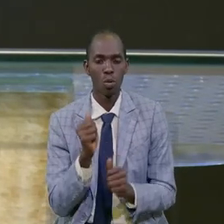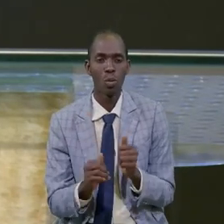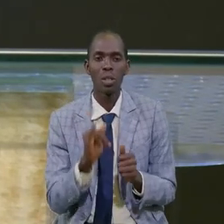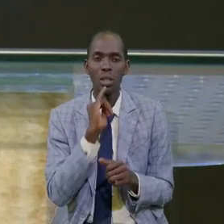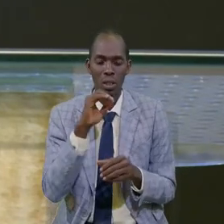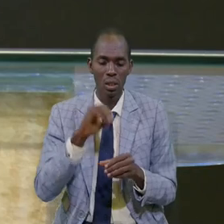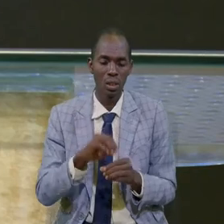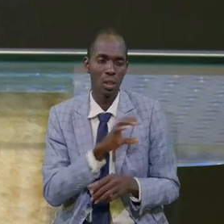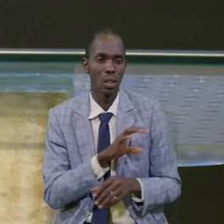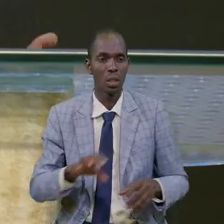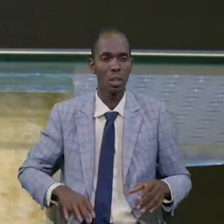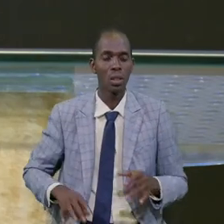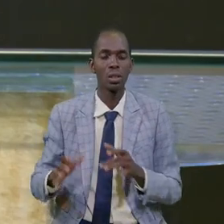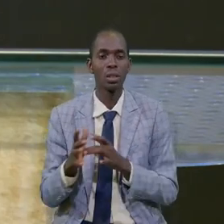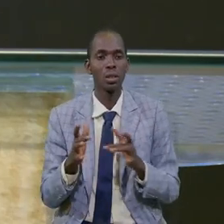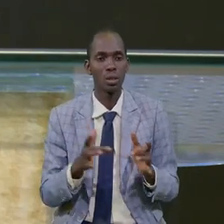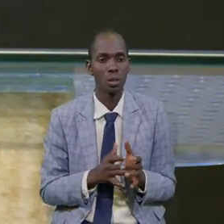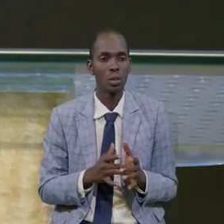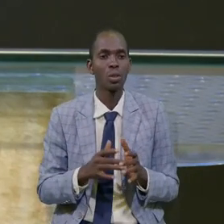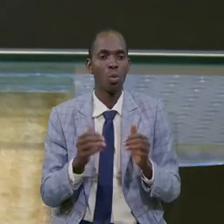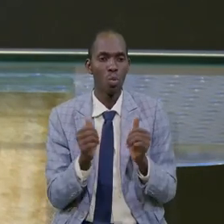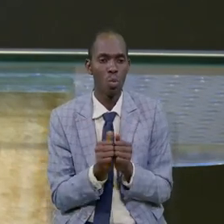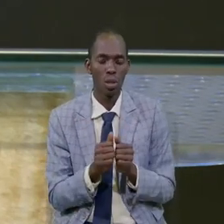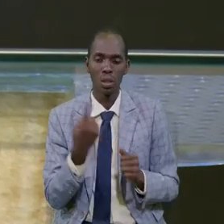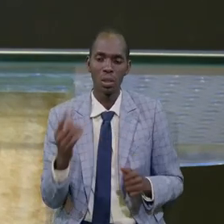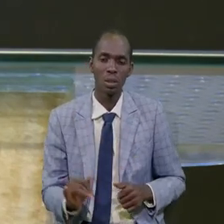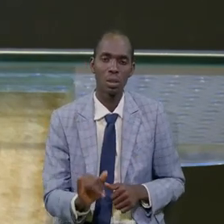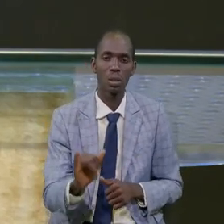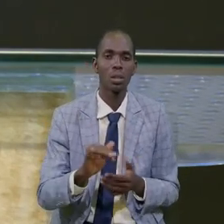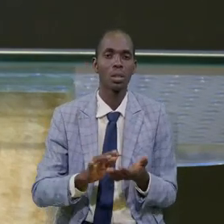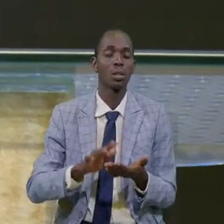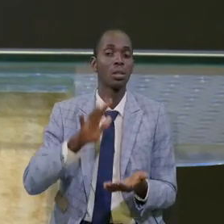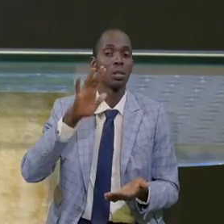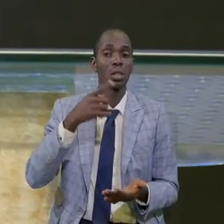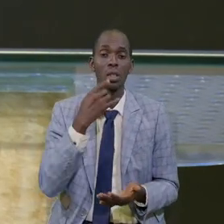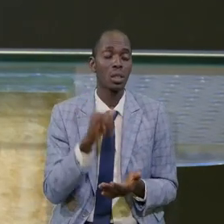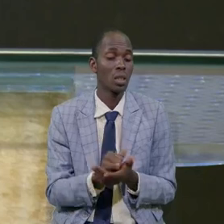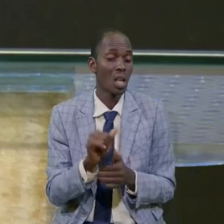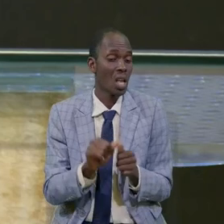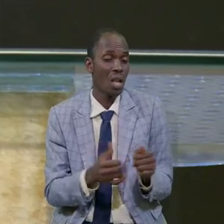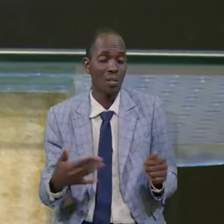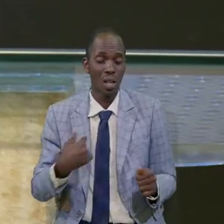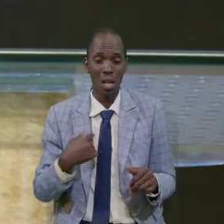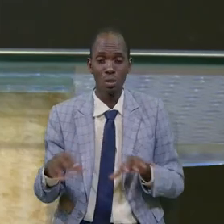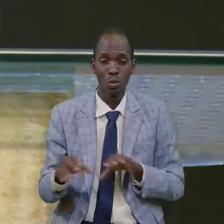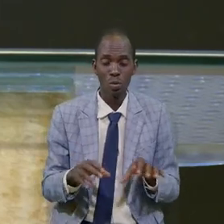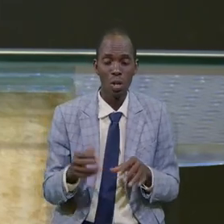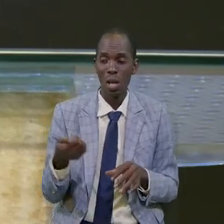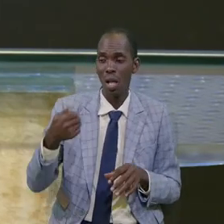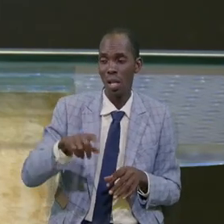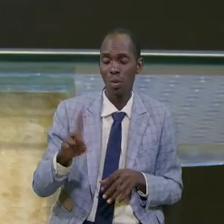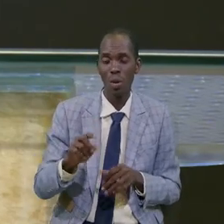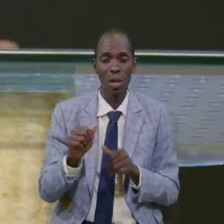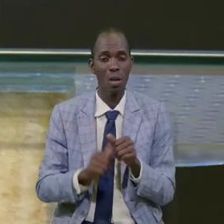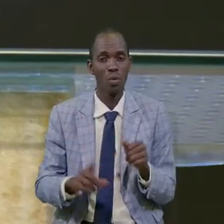en Jésus-Christ avec la gloire éternelle. Il dit, tout ce que je fais, quelque